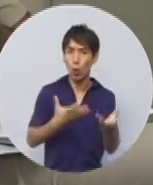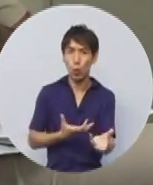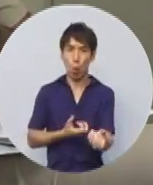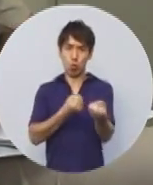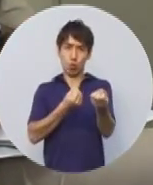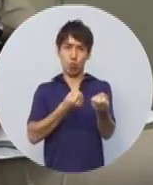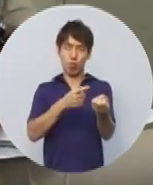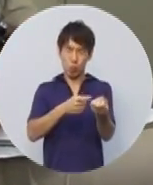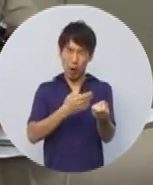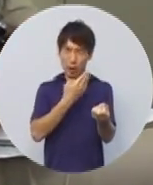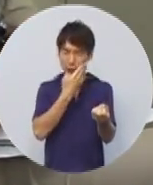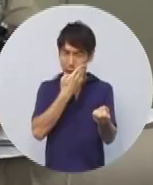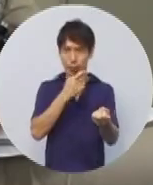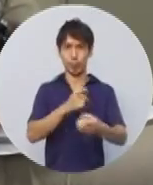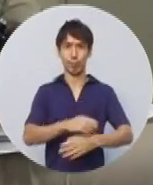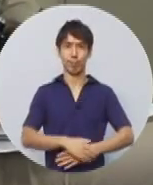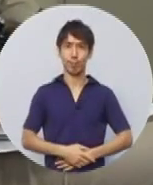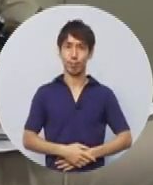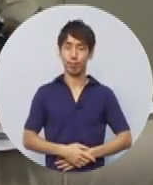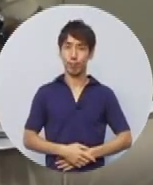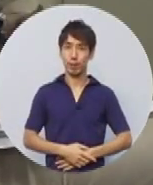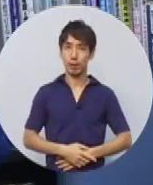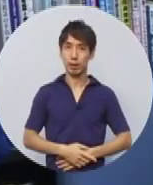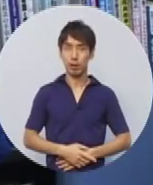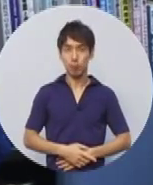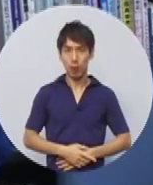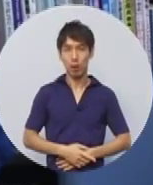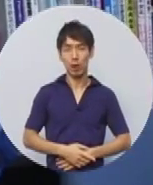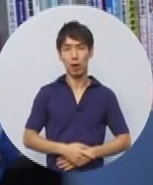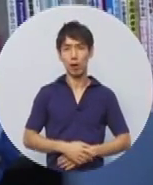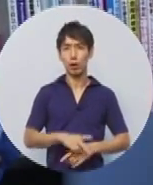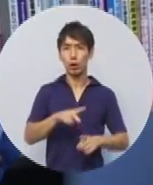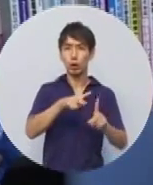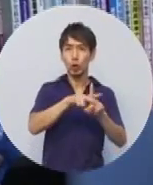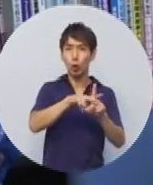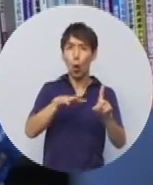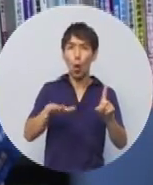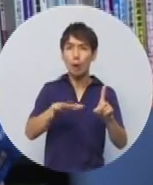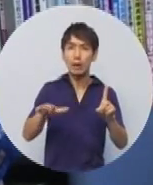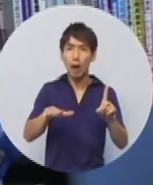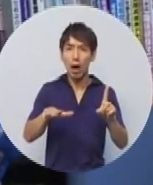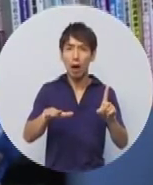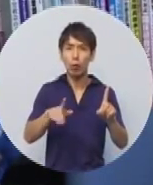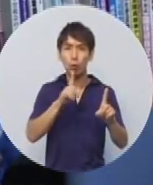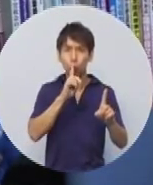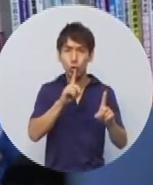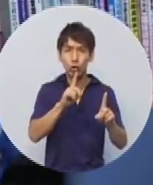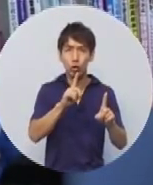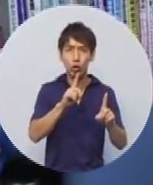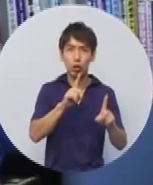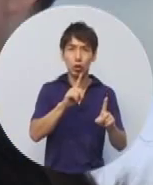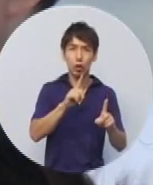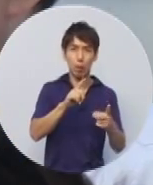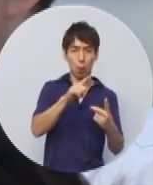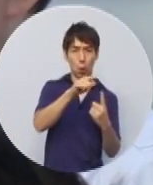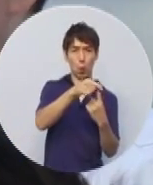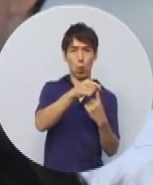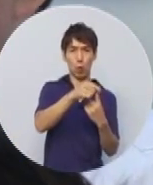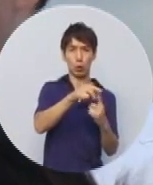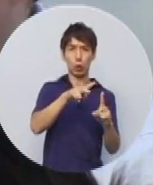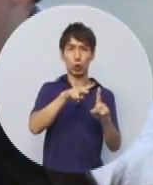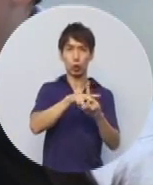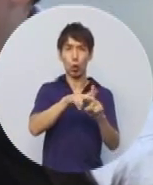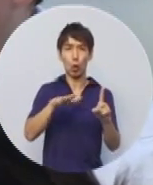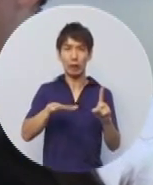。ちなみに一言で小児科といっても、外来だけで小児科外来、専門外